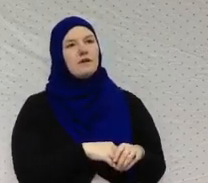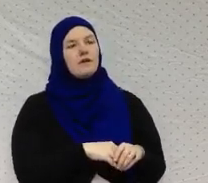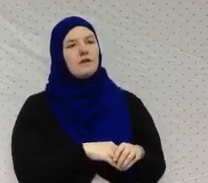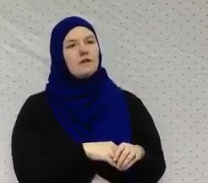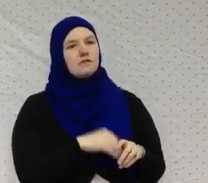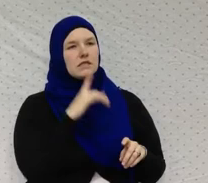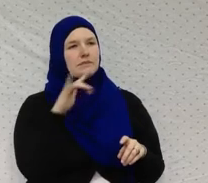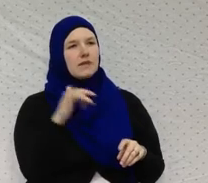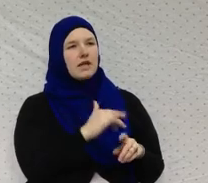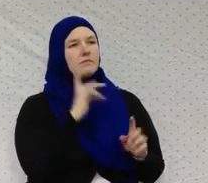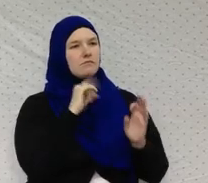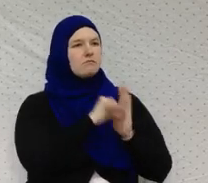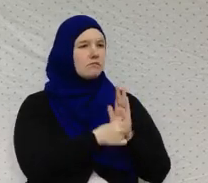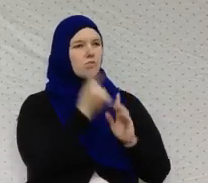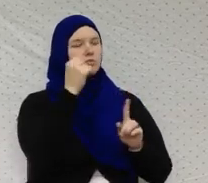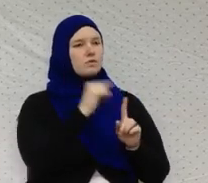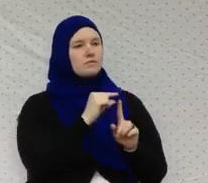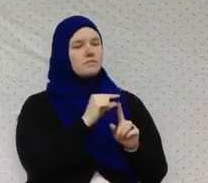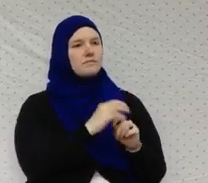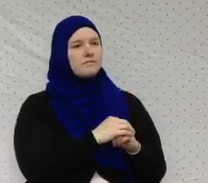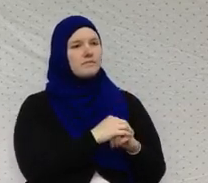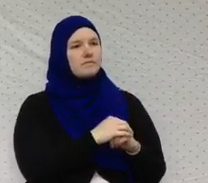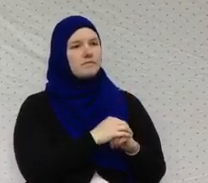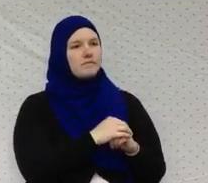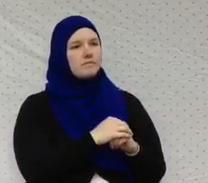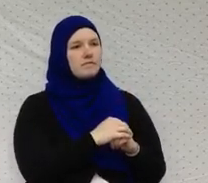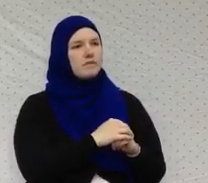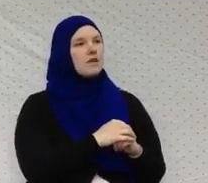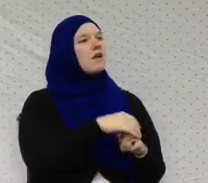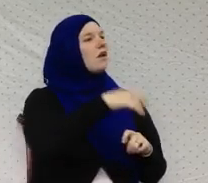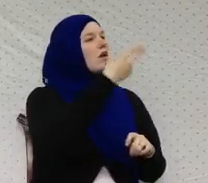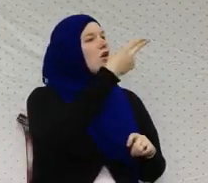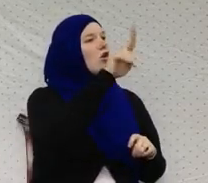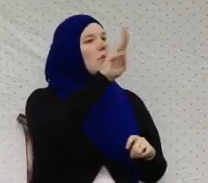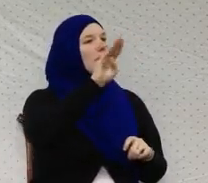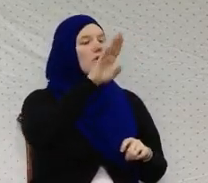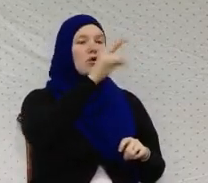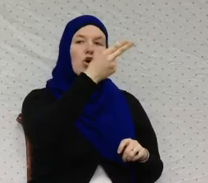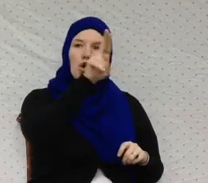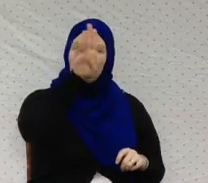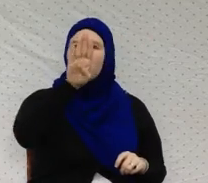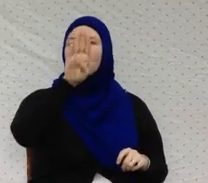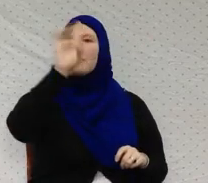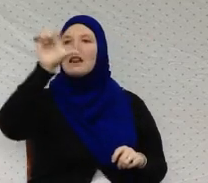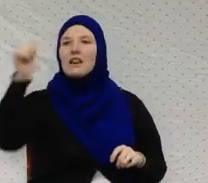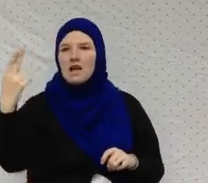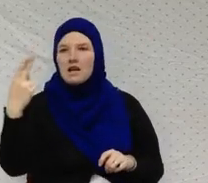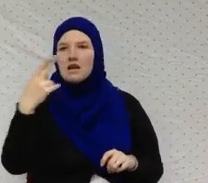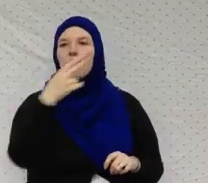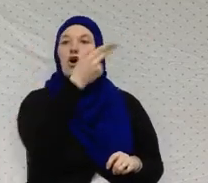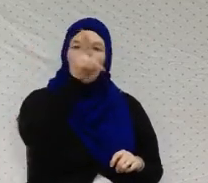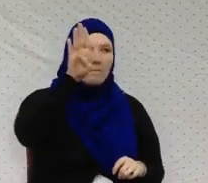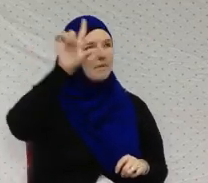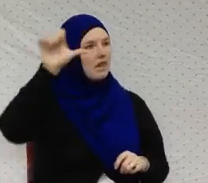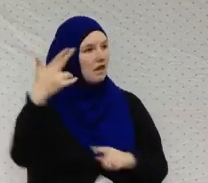مِنْ دُونِ اللَّهِ أَنْدَادًا يُحِبُّونَهُمْ كَحُبِّ اللَّهِ. So